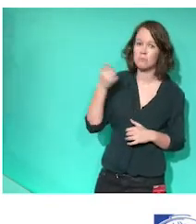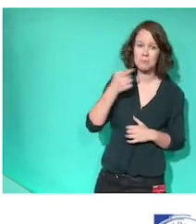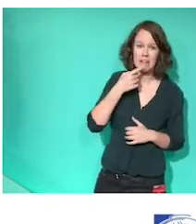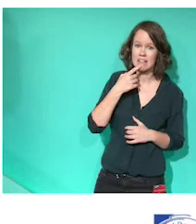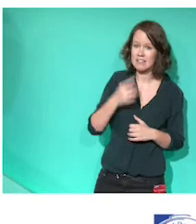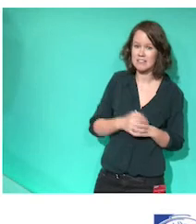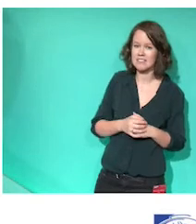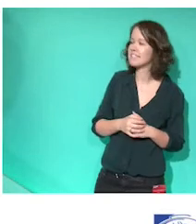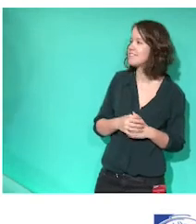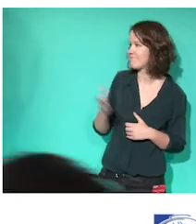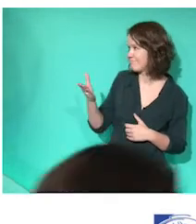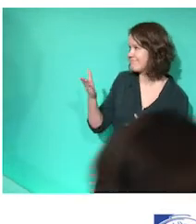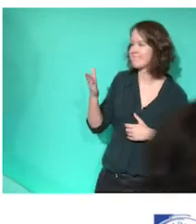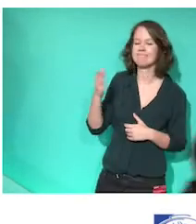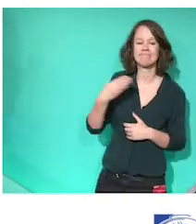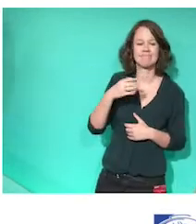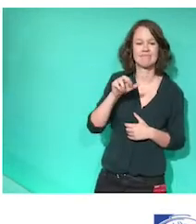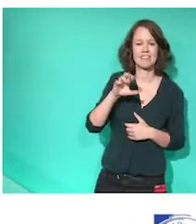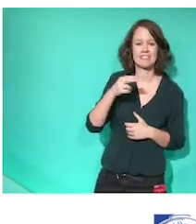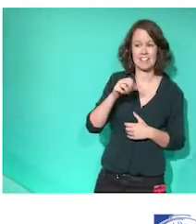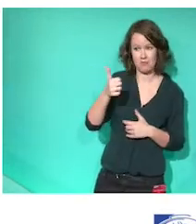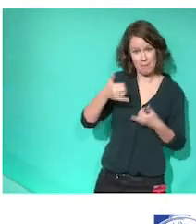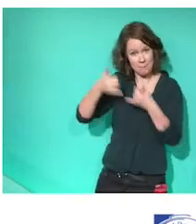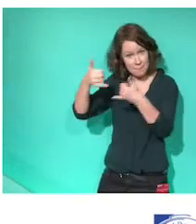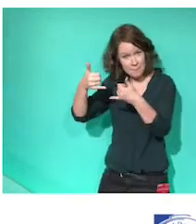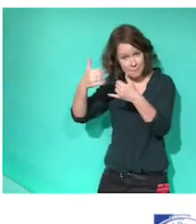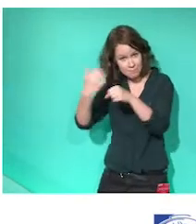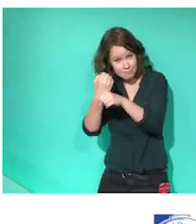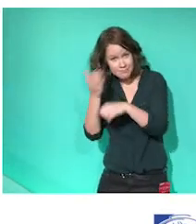Marina ? Voilà, donc c'est vous qui recevez le trophée ?